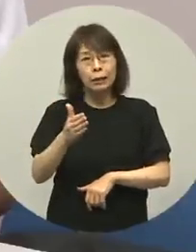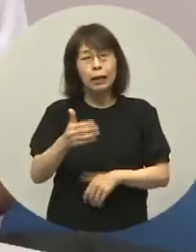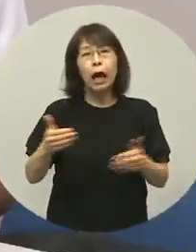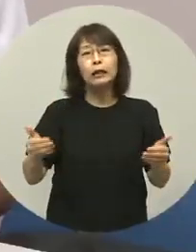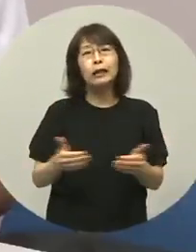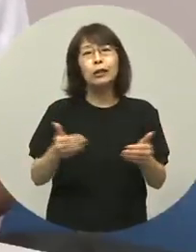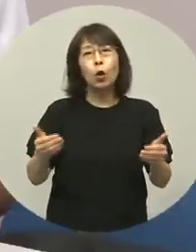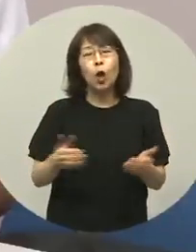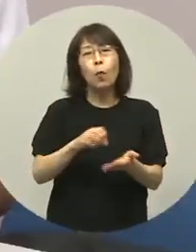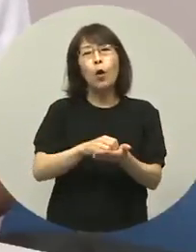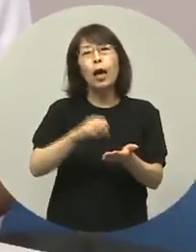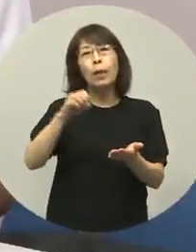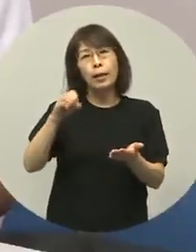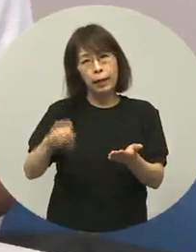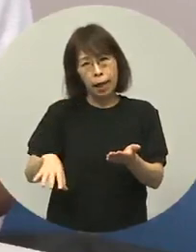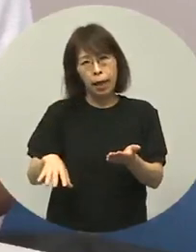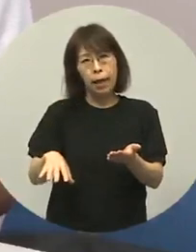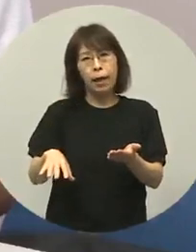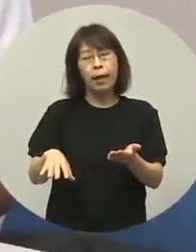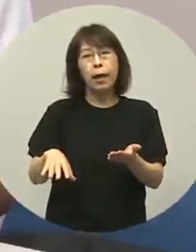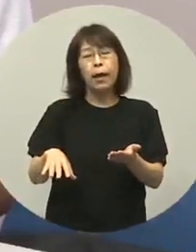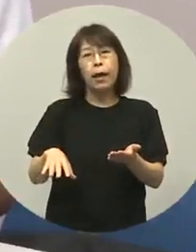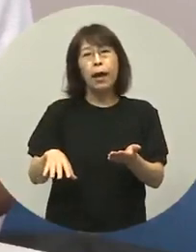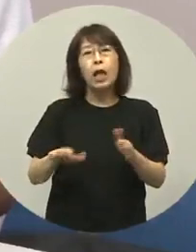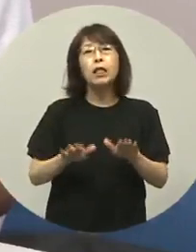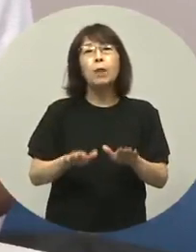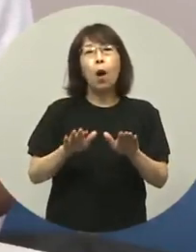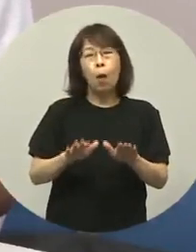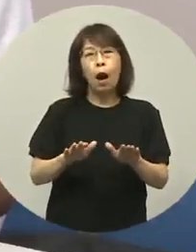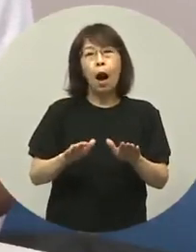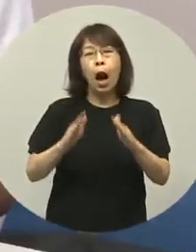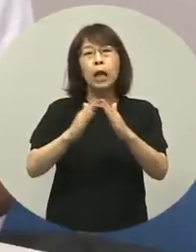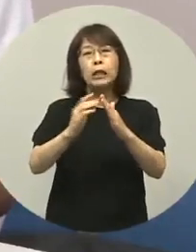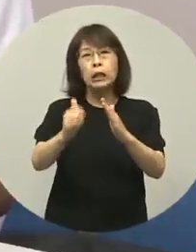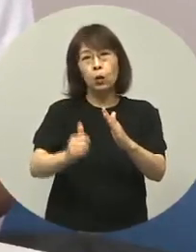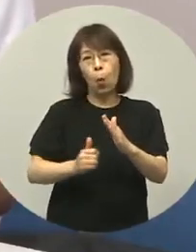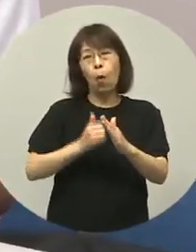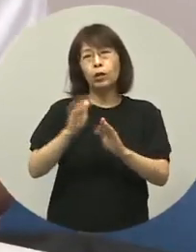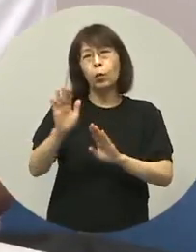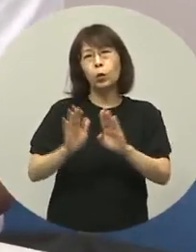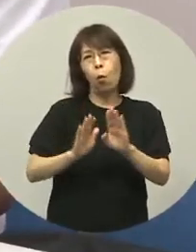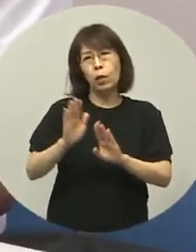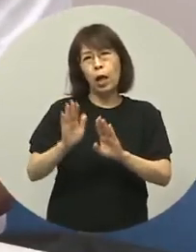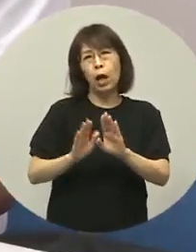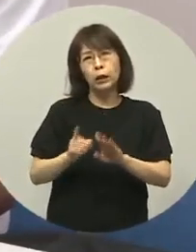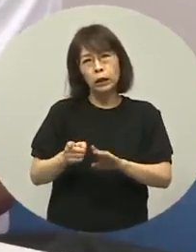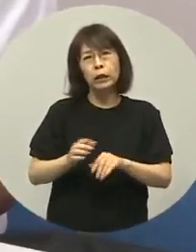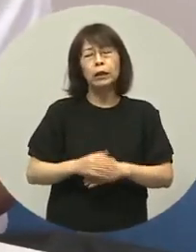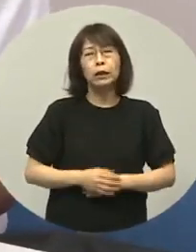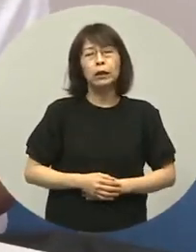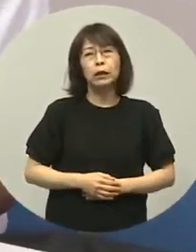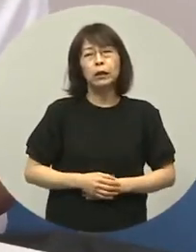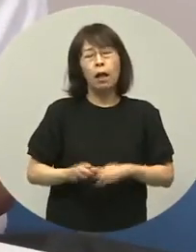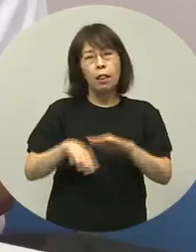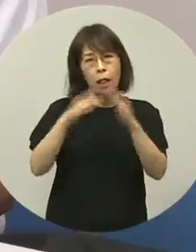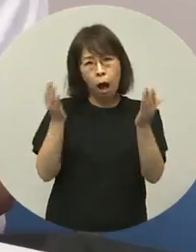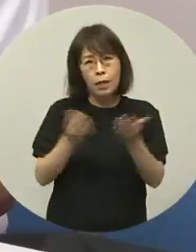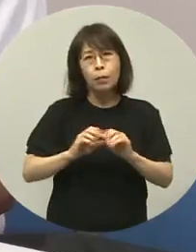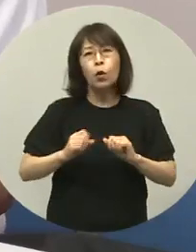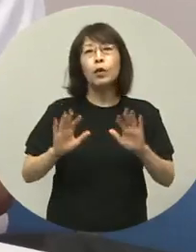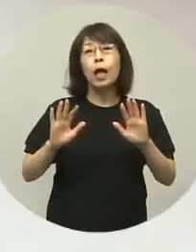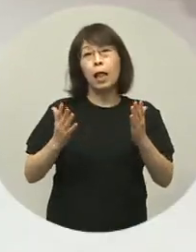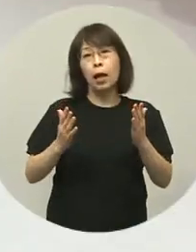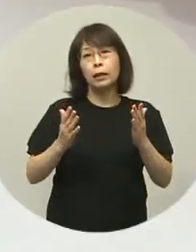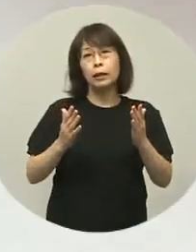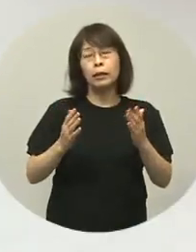も辞めて、はい、そして今引きこもってるということでね、はい、何もしてないということで、